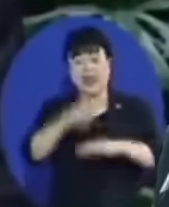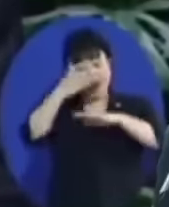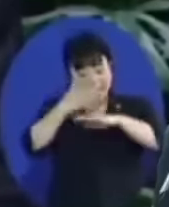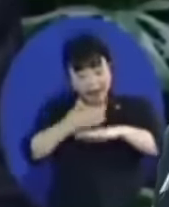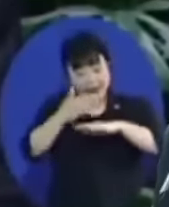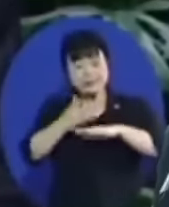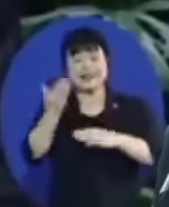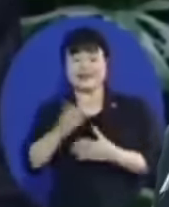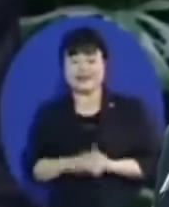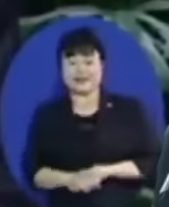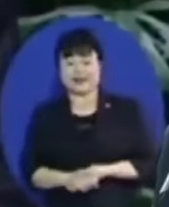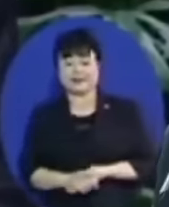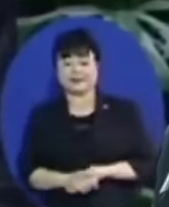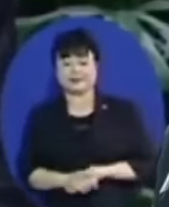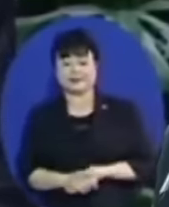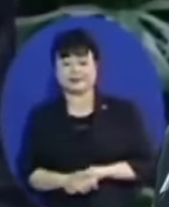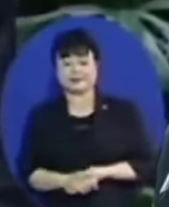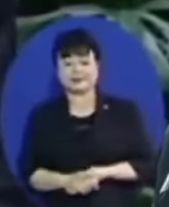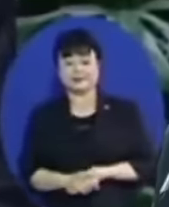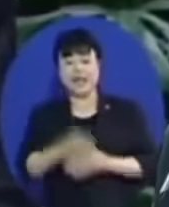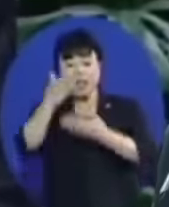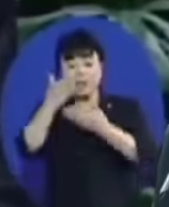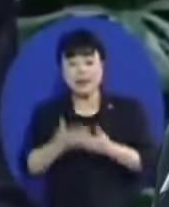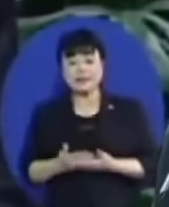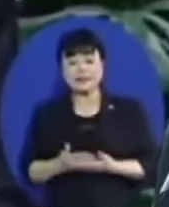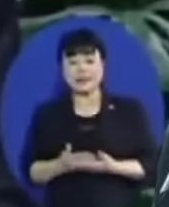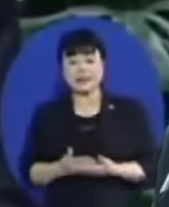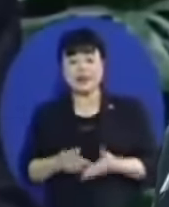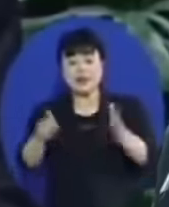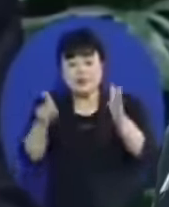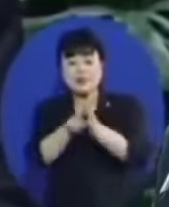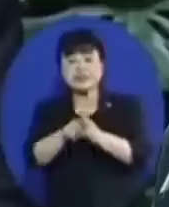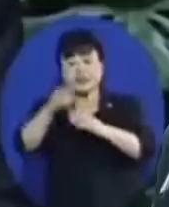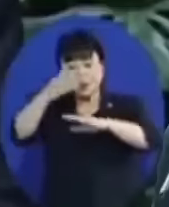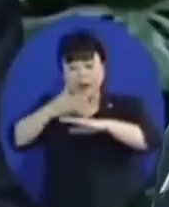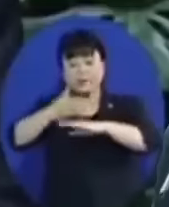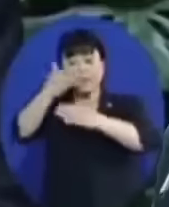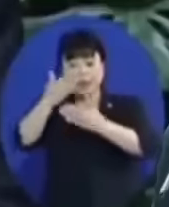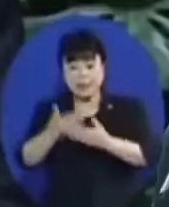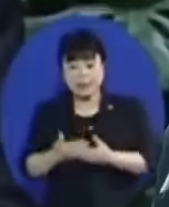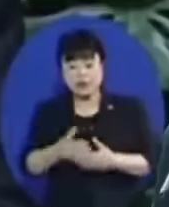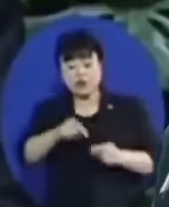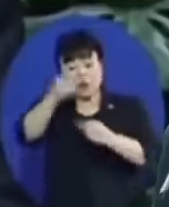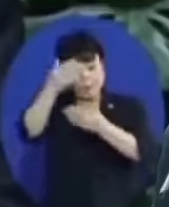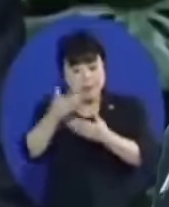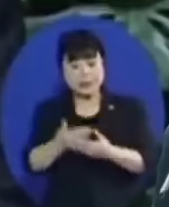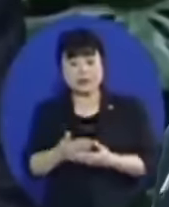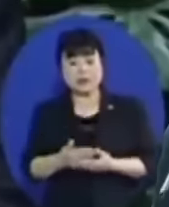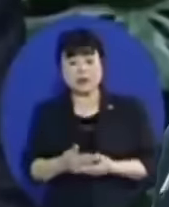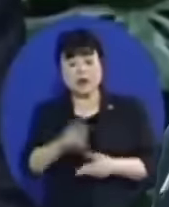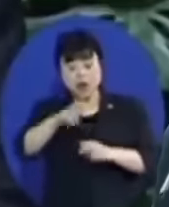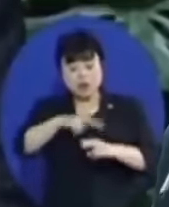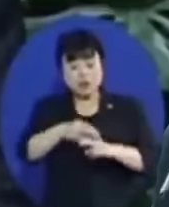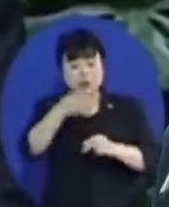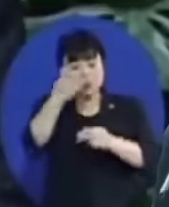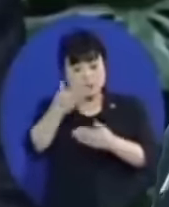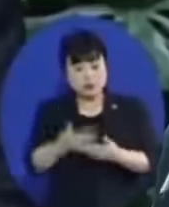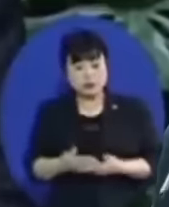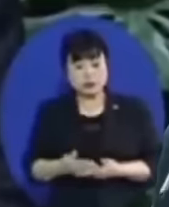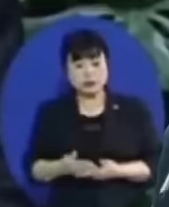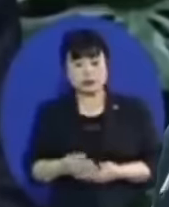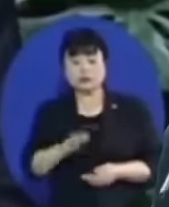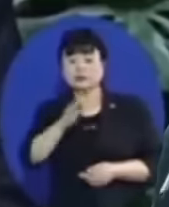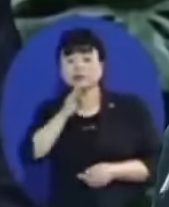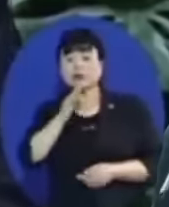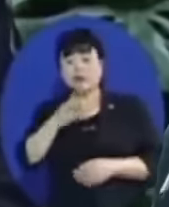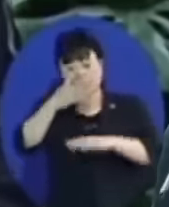감사하지 아니할 수 없습니다. 받는 자는 그저 믿음으로 감사히 받으면 되는 것입니다. 구원을 받았는데 선물을 주는데 무슨 잔소리 합니까?